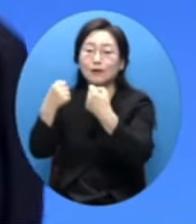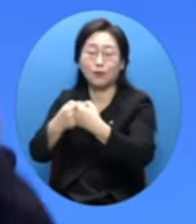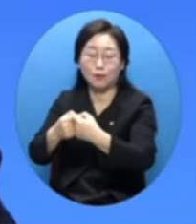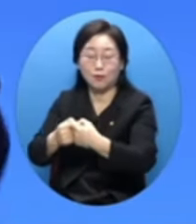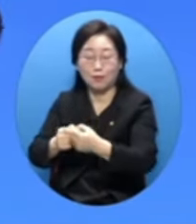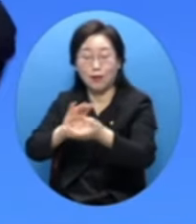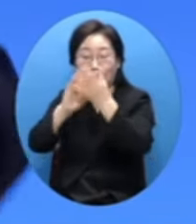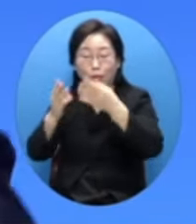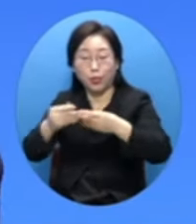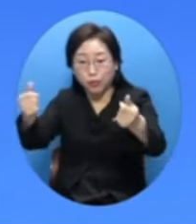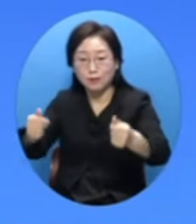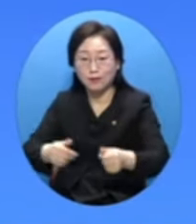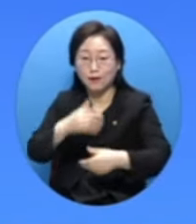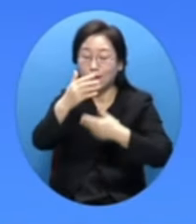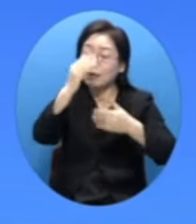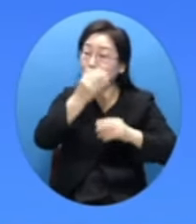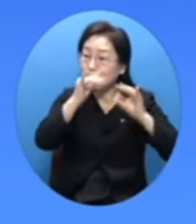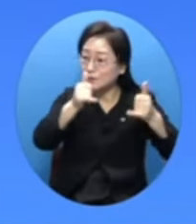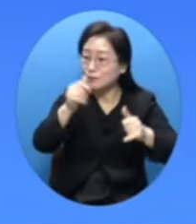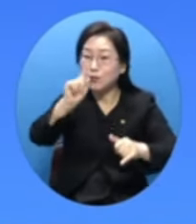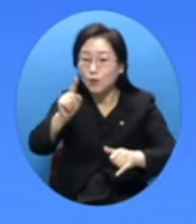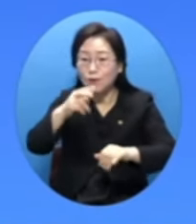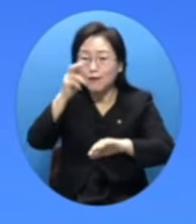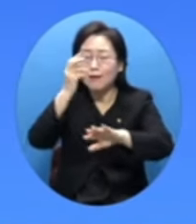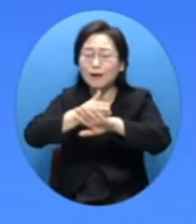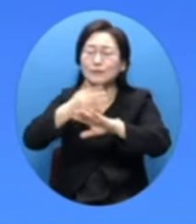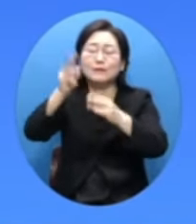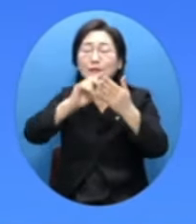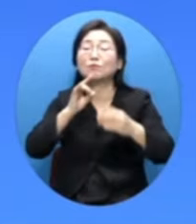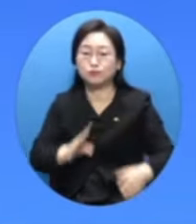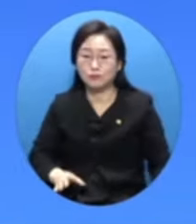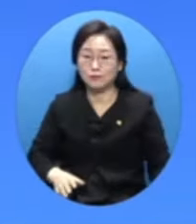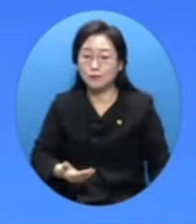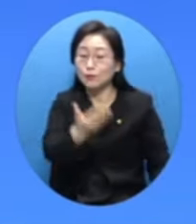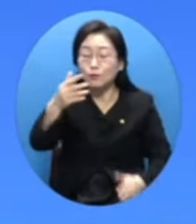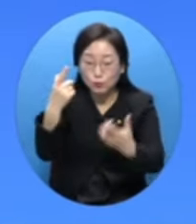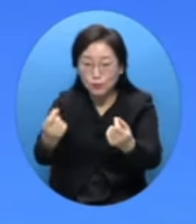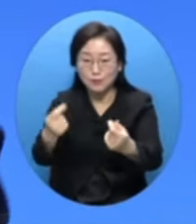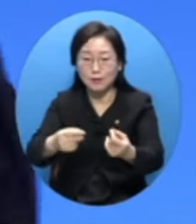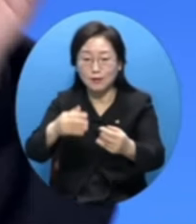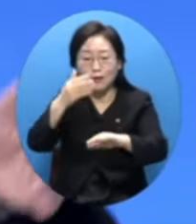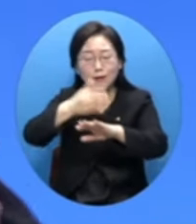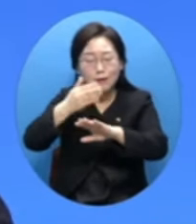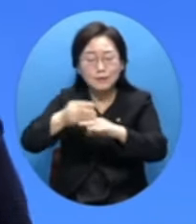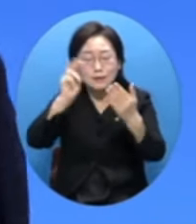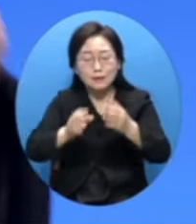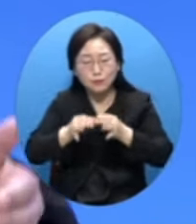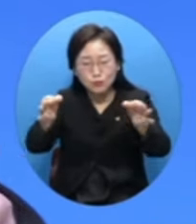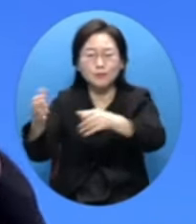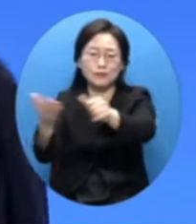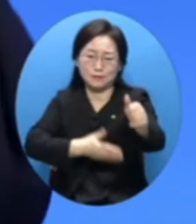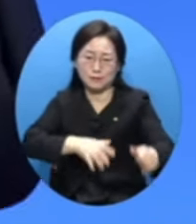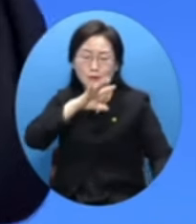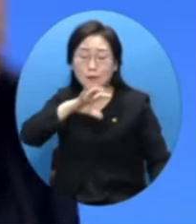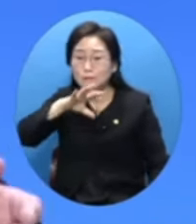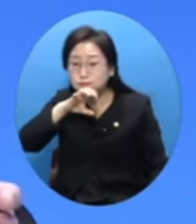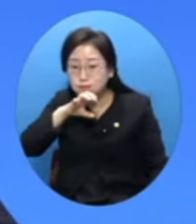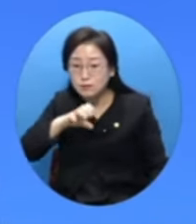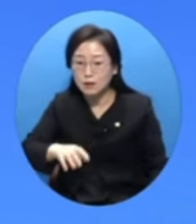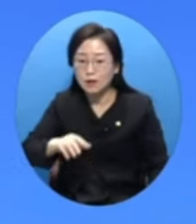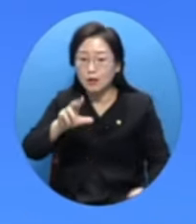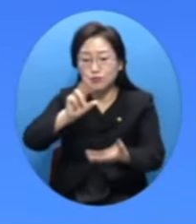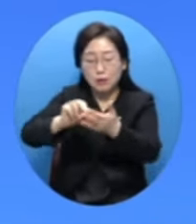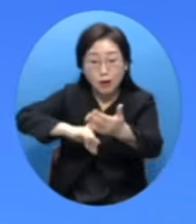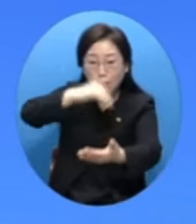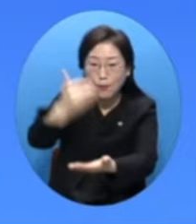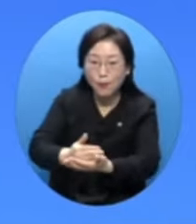감사하고 찬양한 것밖에 없습니다. 그렇습니다. 여러분 문제를 만났을 때 감사하고 찬양하시기 바랍니다. 원망과 불평하면 문제는 더 커지는